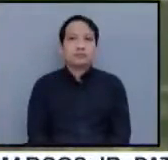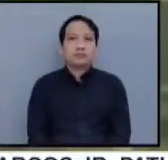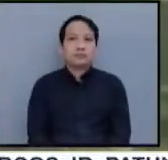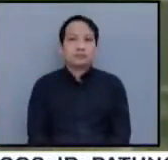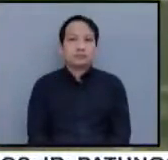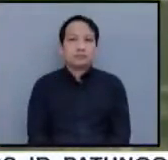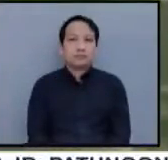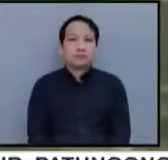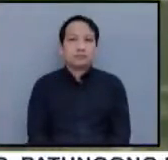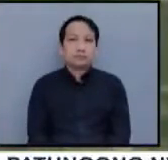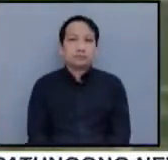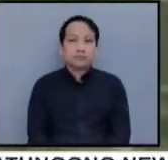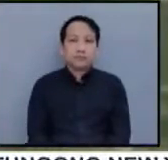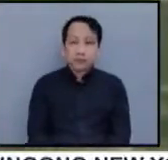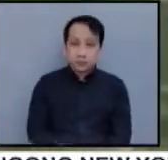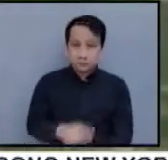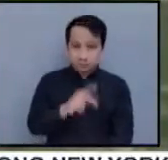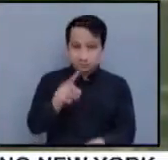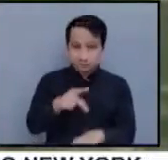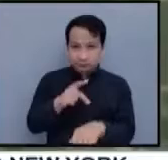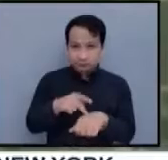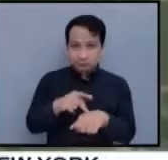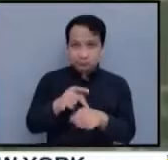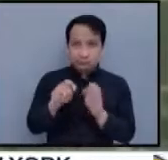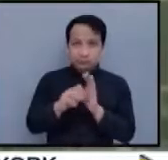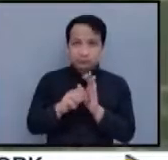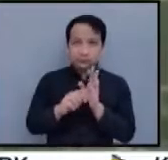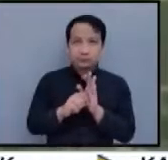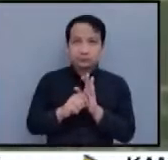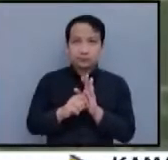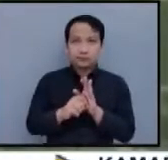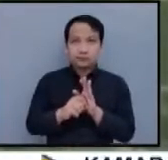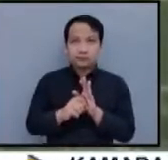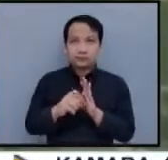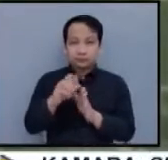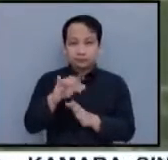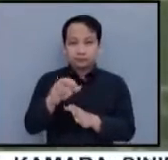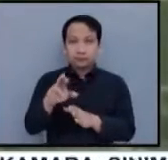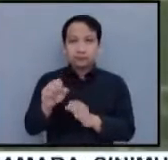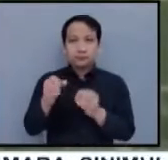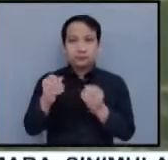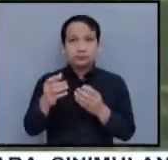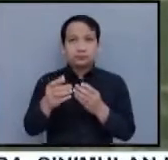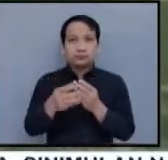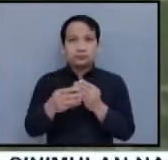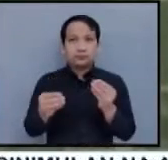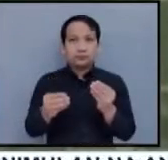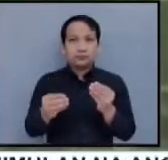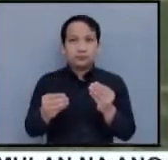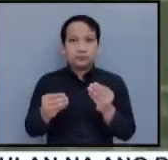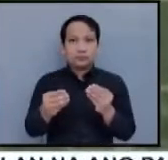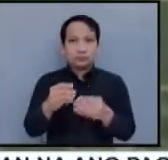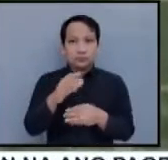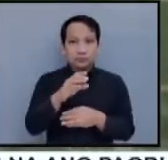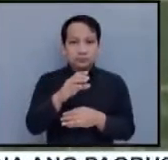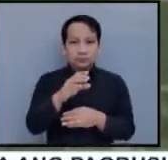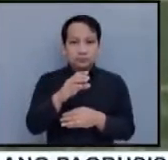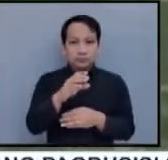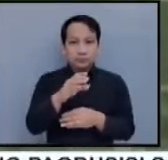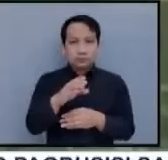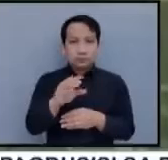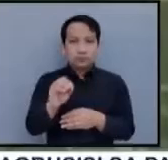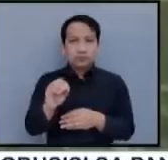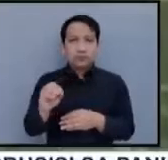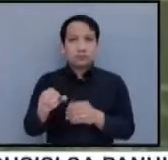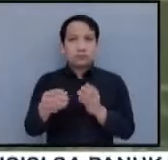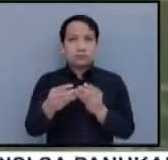The Philippines, for example, is a net carbon sink. We absorb more carbon dioxide than we emit. And